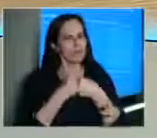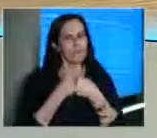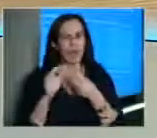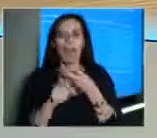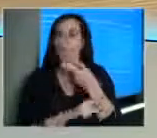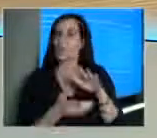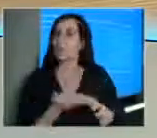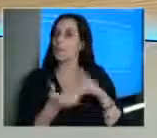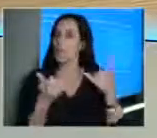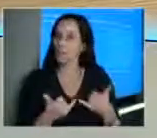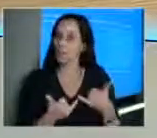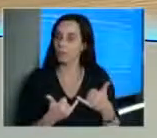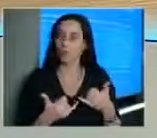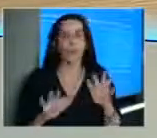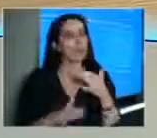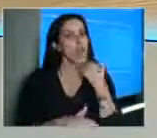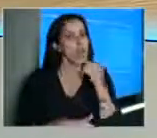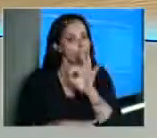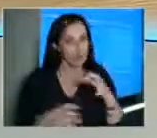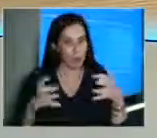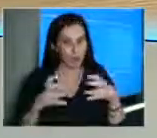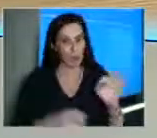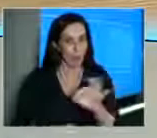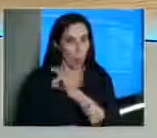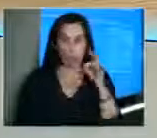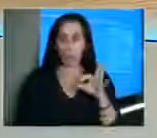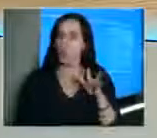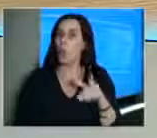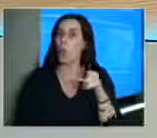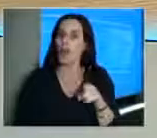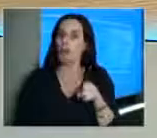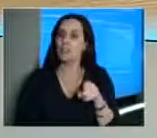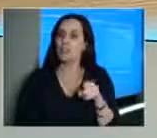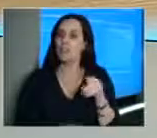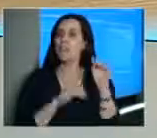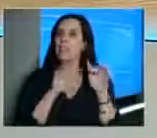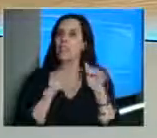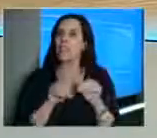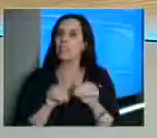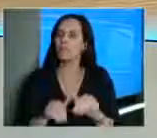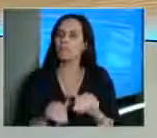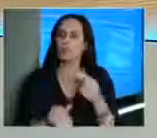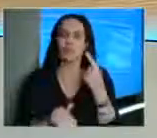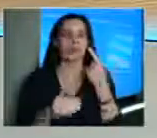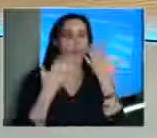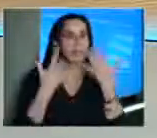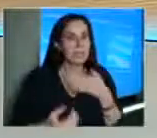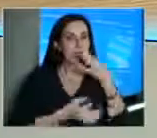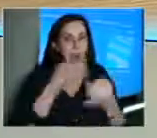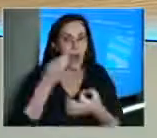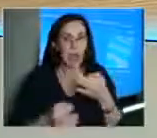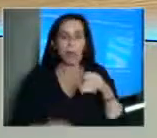את אחוז החסימה. החדשות הרעות מבחינתו הן שזה יכול להימשך ולהידרדר, על פי סקרים